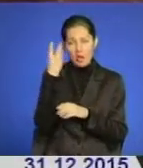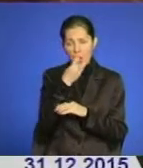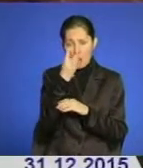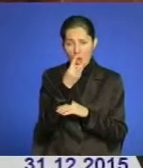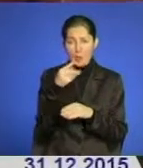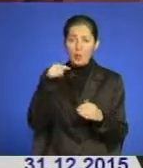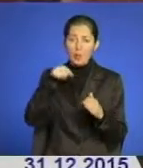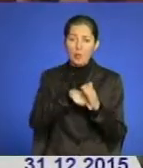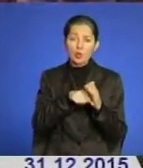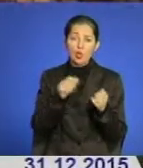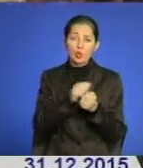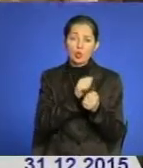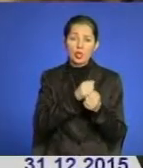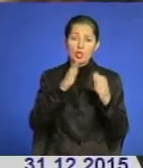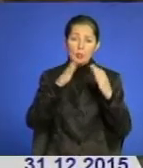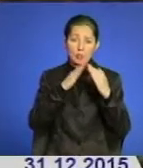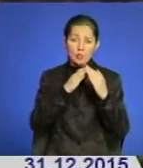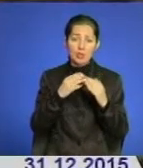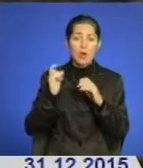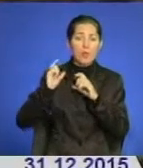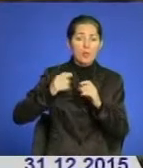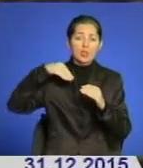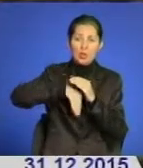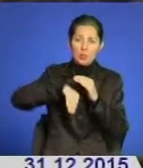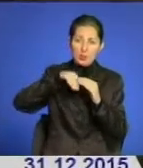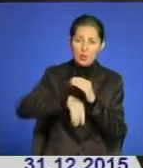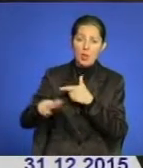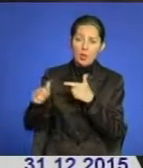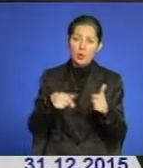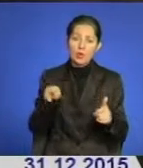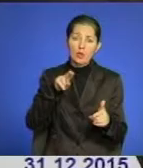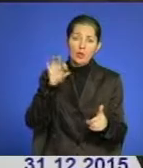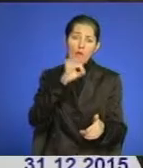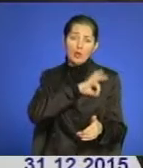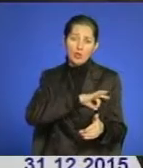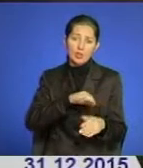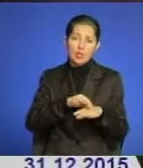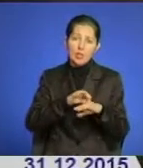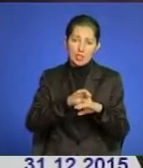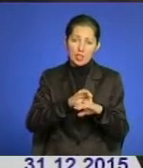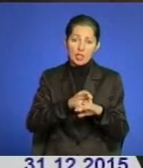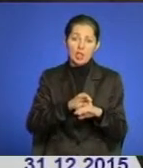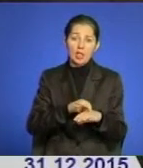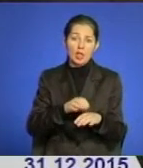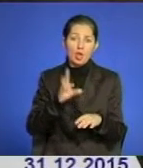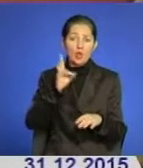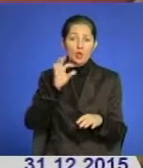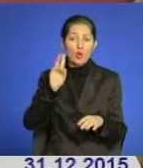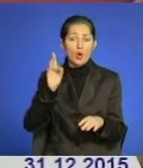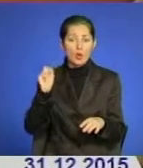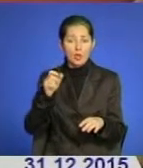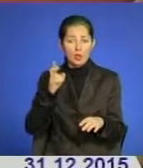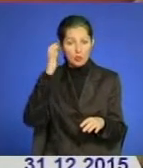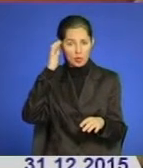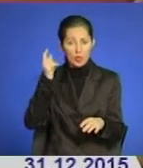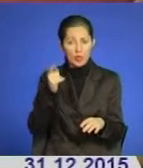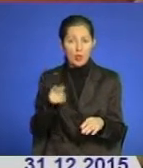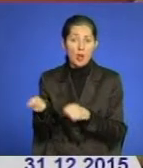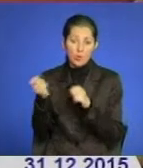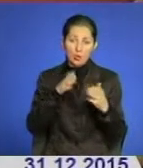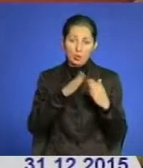мішки поспихав готові до використання шкіри норки та чорнобурки та поніс усе це добро додому. Знаючись на справі вичинки цінного